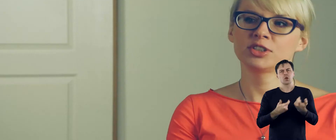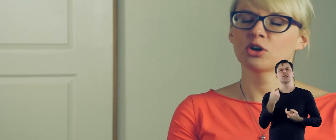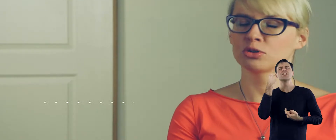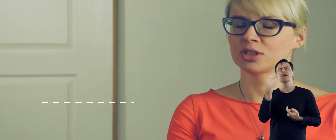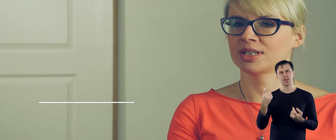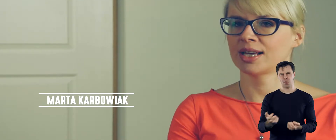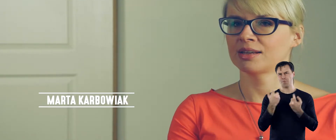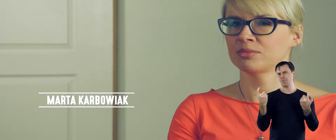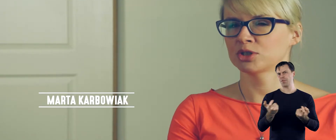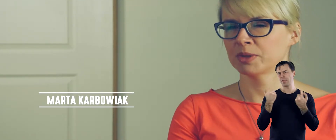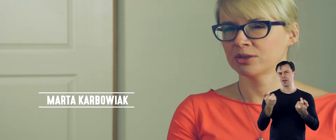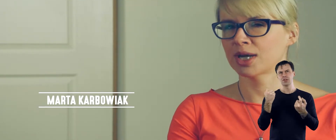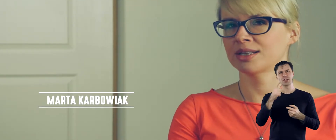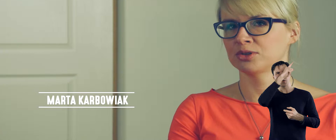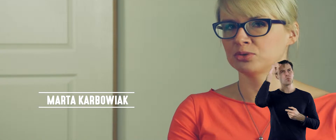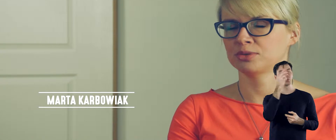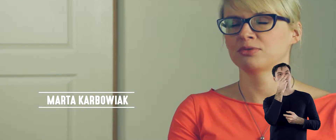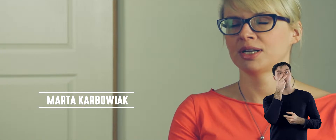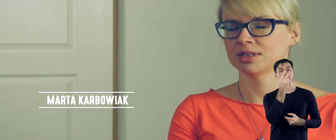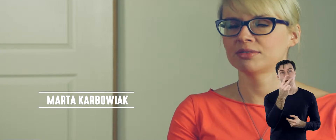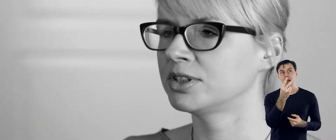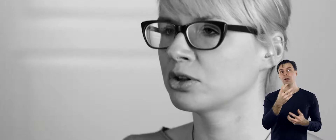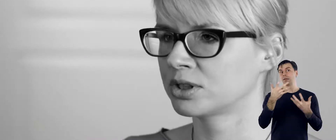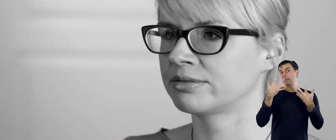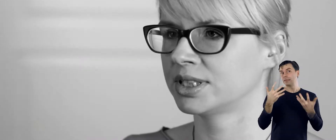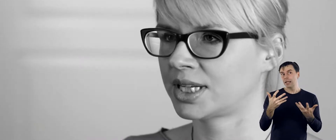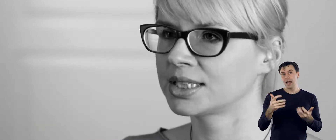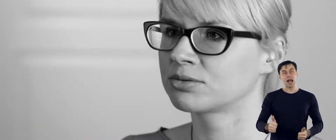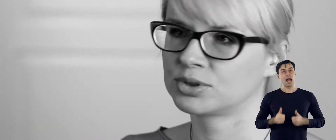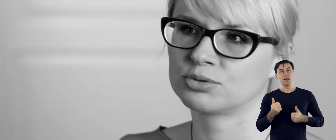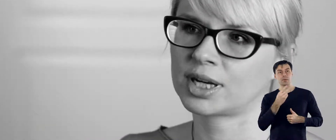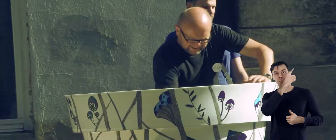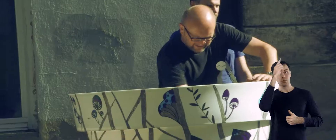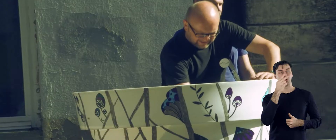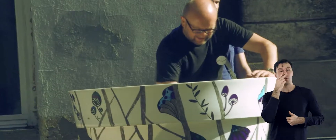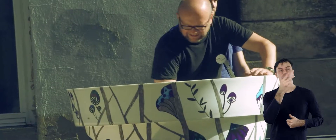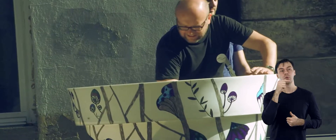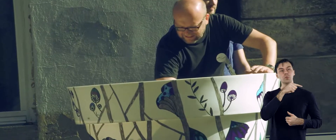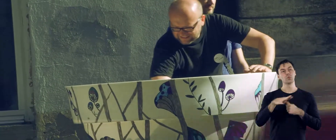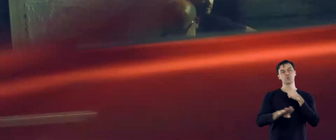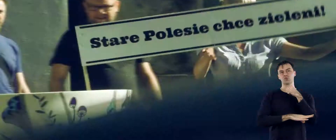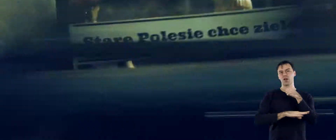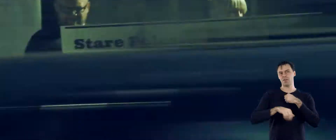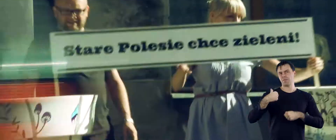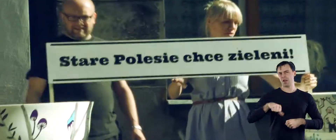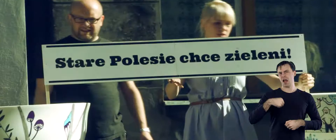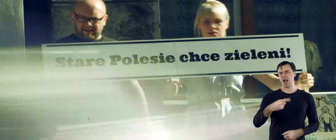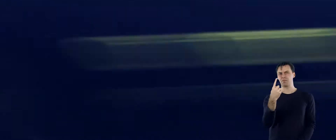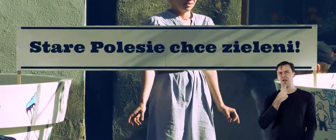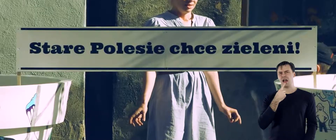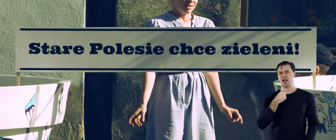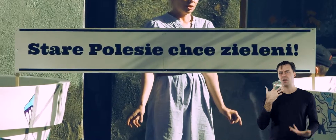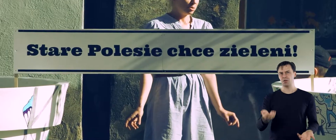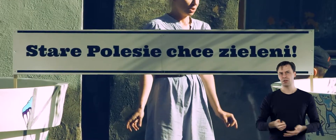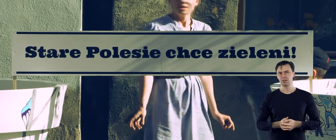jedno widoczne, może spektakularne to za duże słowo, ale właśnie widoczne wydarzenie zwrócić uwagę na to, że mamy tutaj olbrzymi deficyt terenów zielonych,